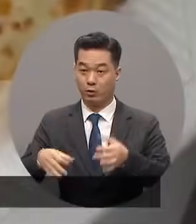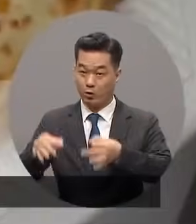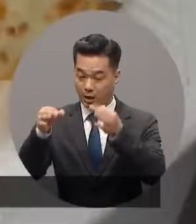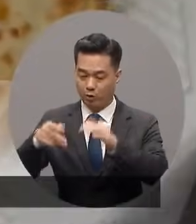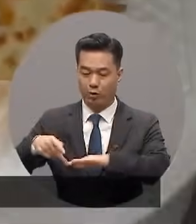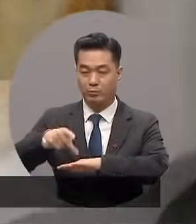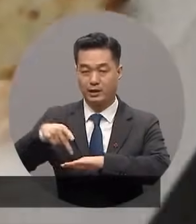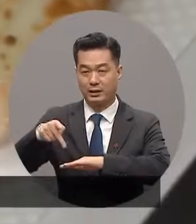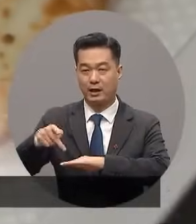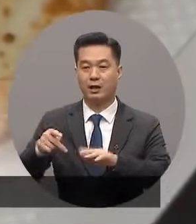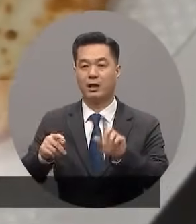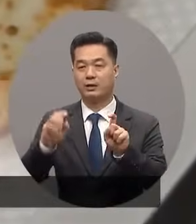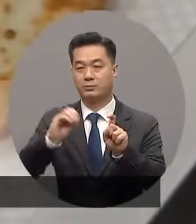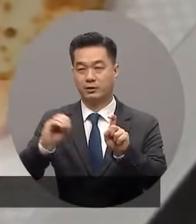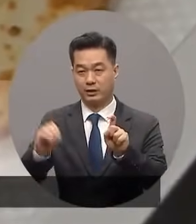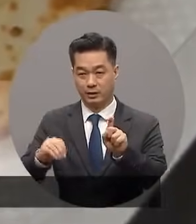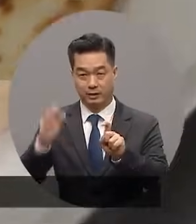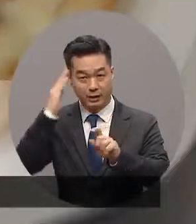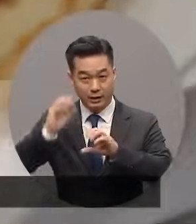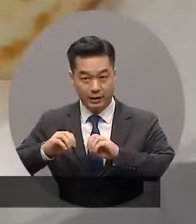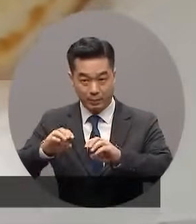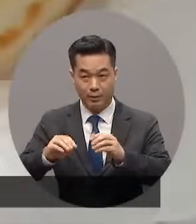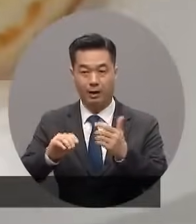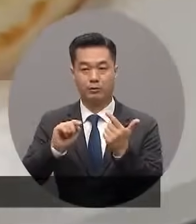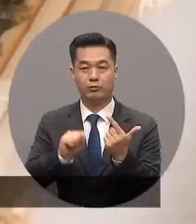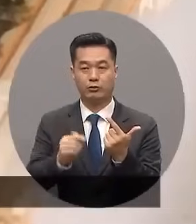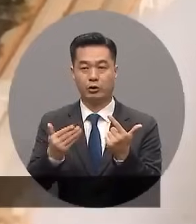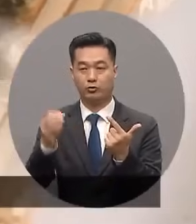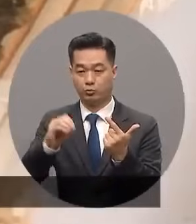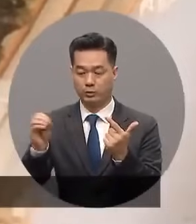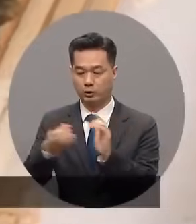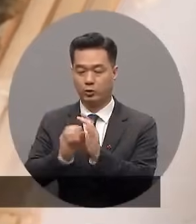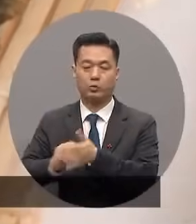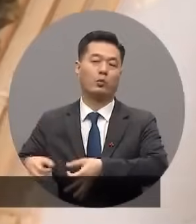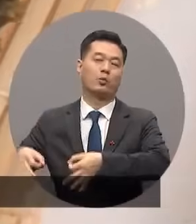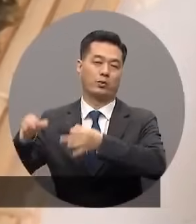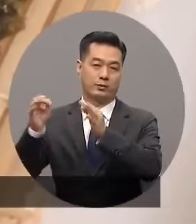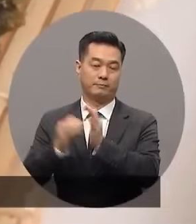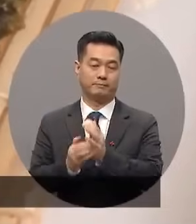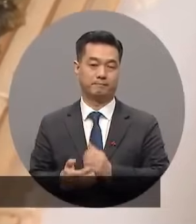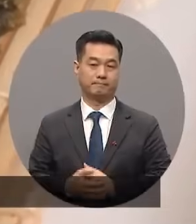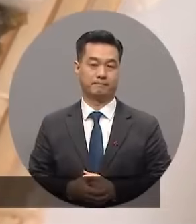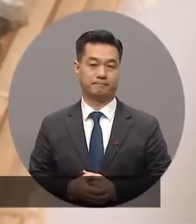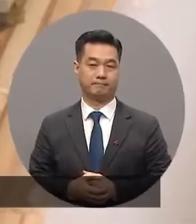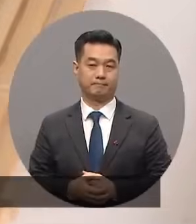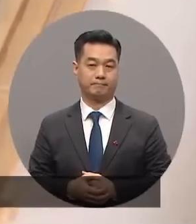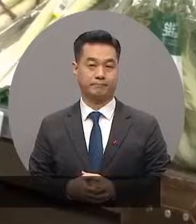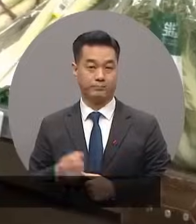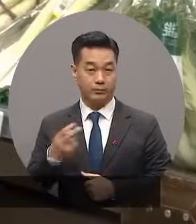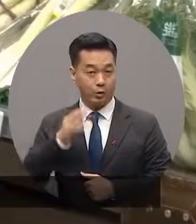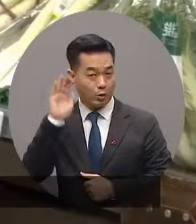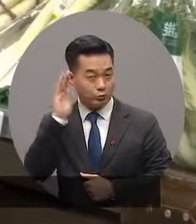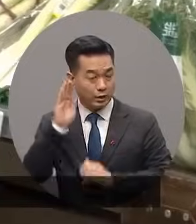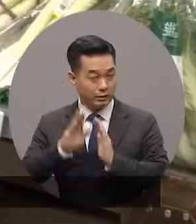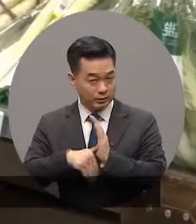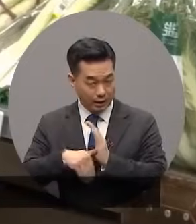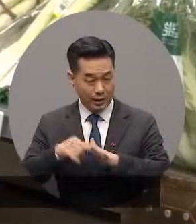피자는 10%, 비빔밥 7.1%, 김밥 6.9% 등이었습니다. 이런